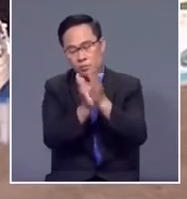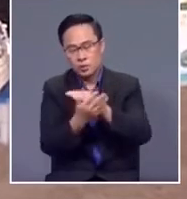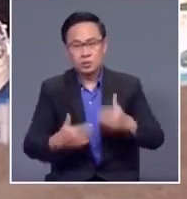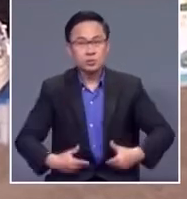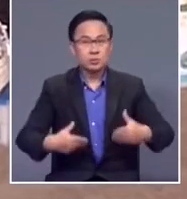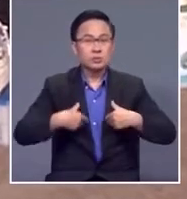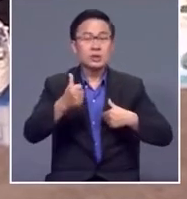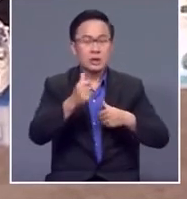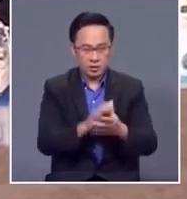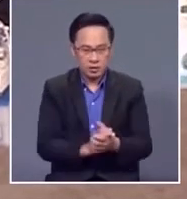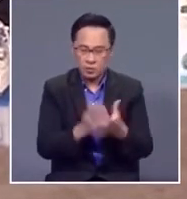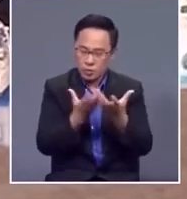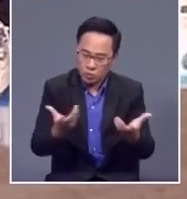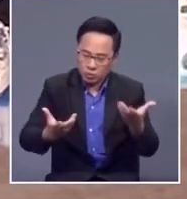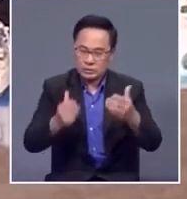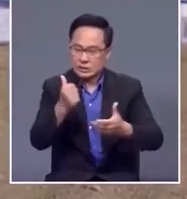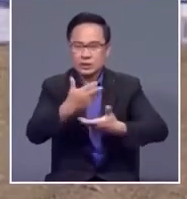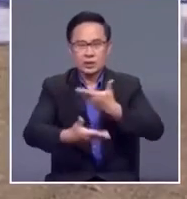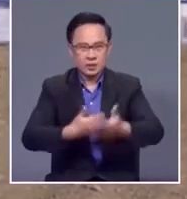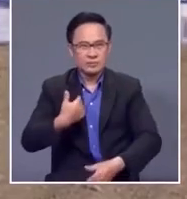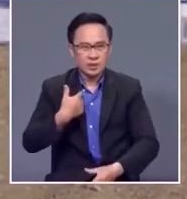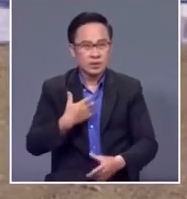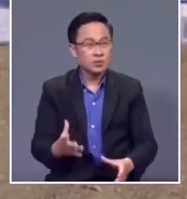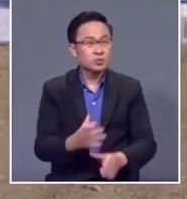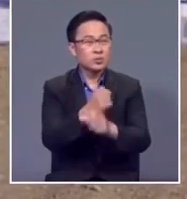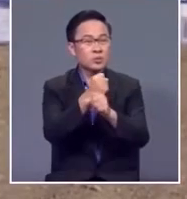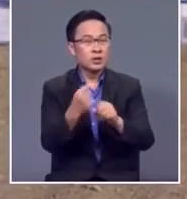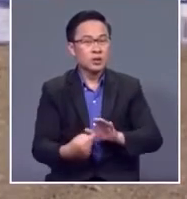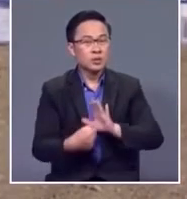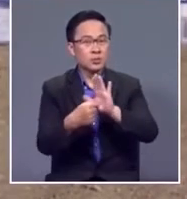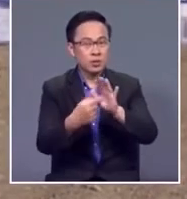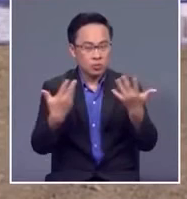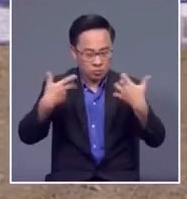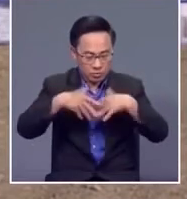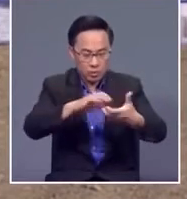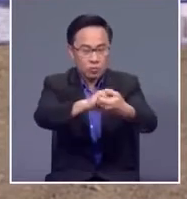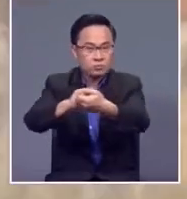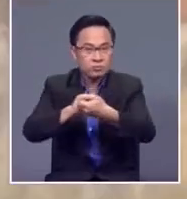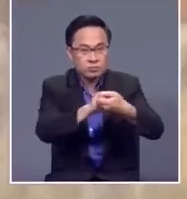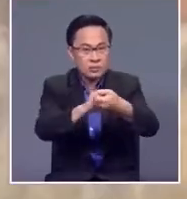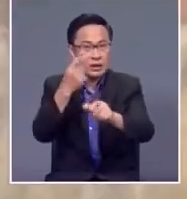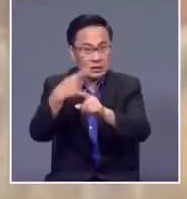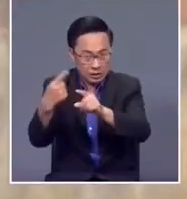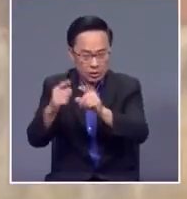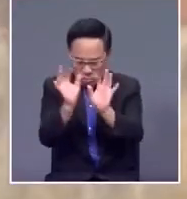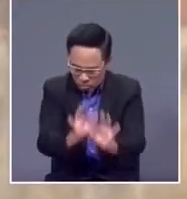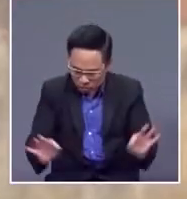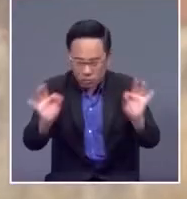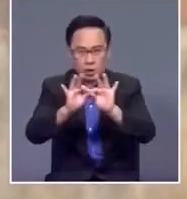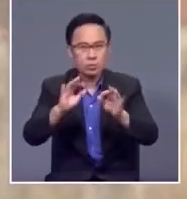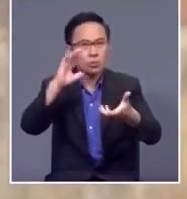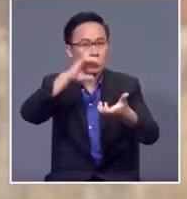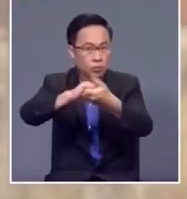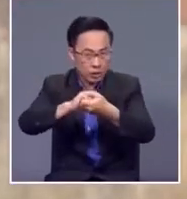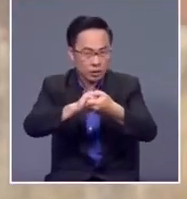ประเทศด้วยผลิตภัณฑ์ดีๆแบบนี้ด้วยที่เห็นนี่เป็นตัวอย่างของความร่วมมือกันในทุกภาคส่วนนะคะการมีส่วนร่วมที่สุดท้ายนำไปสู่ประโย